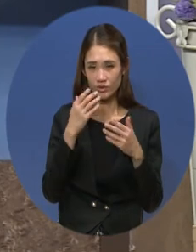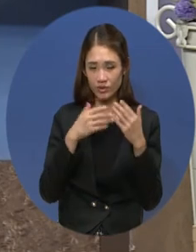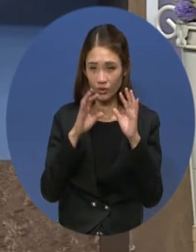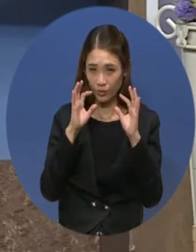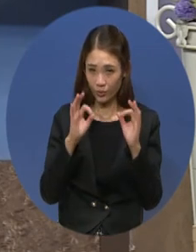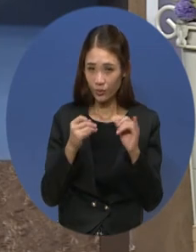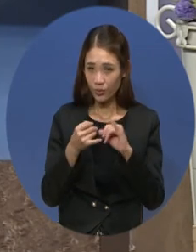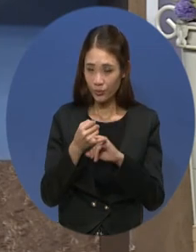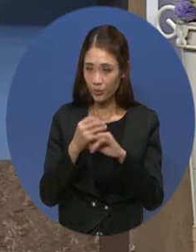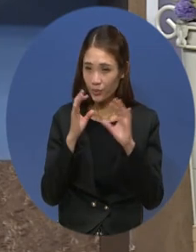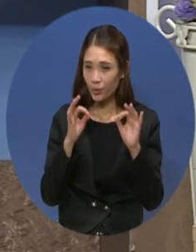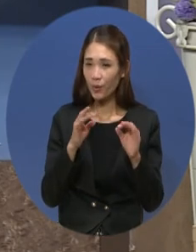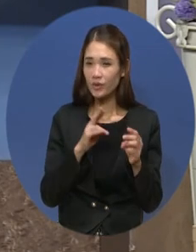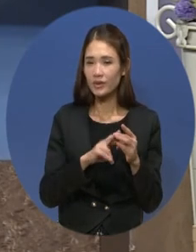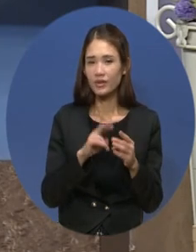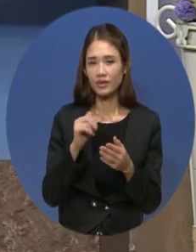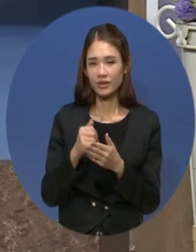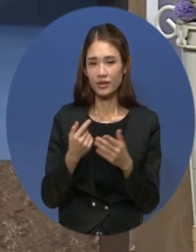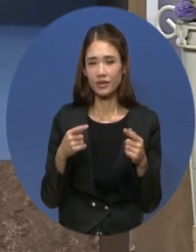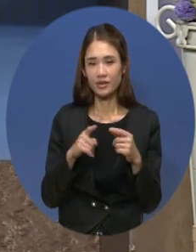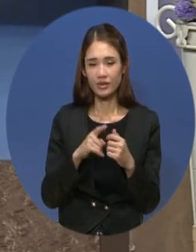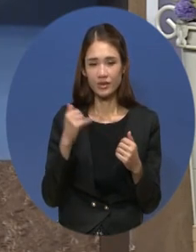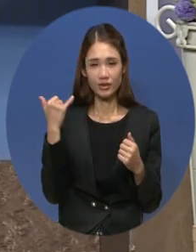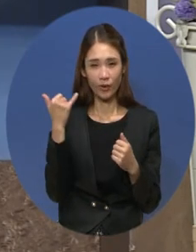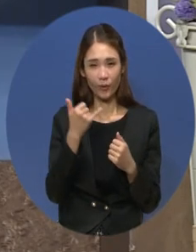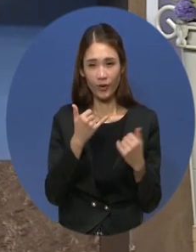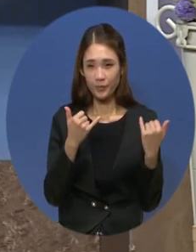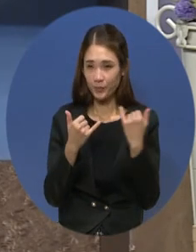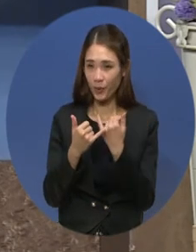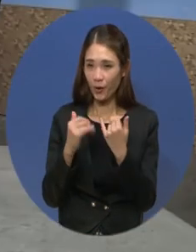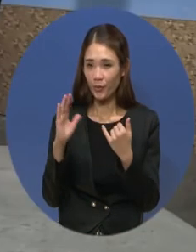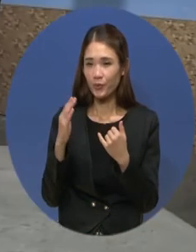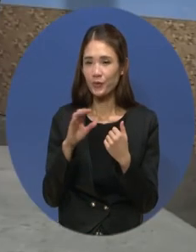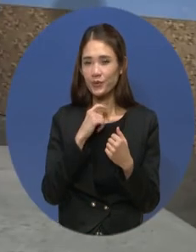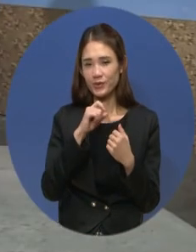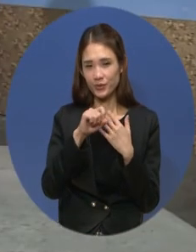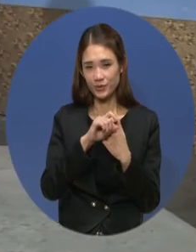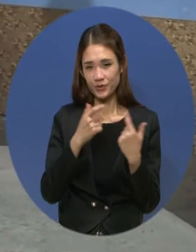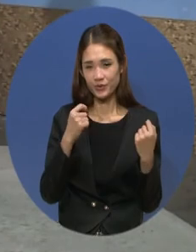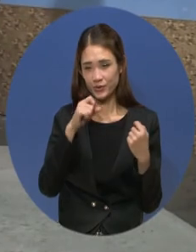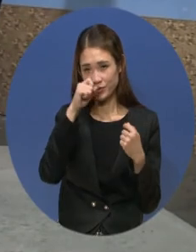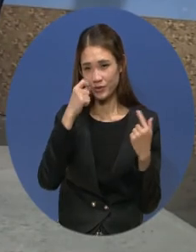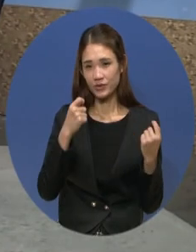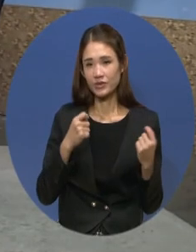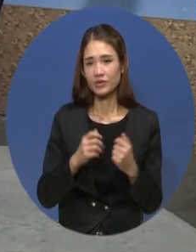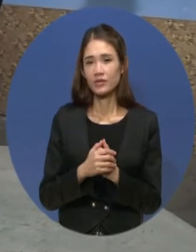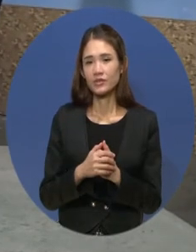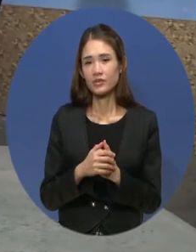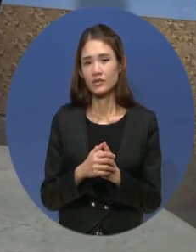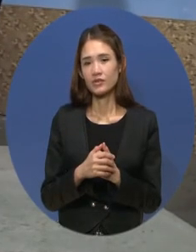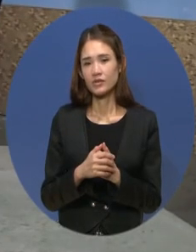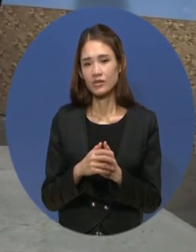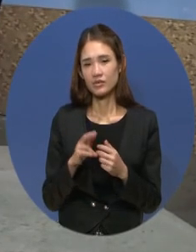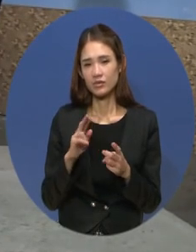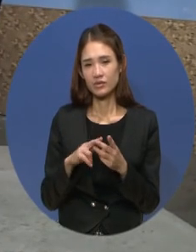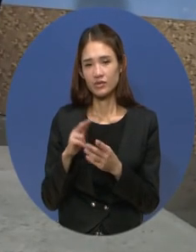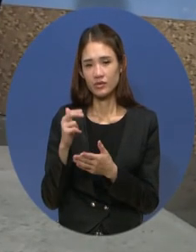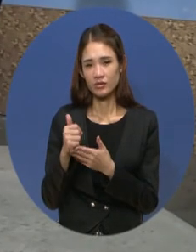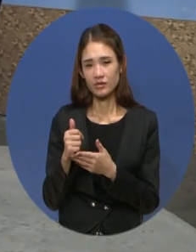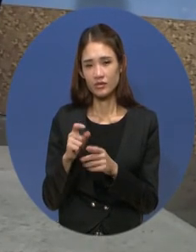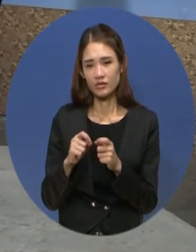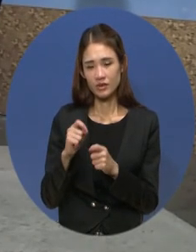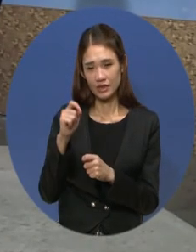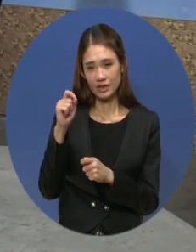지킴이를 고 보 셔 가지고 센터장님 것도 연락이 좀 다음에 여러분 좋죠 굉장히 좋은 살았어요 이렇게 샘플링을 왜